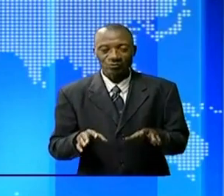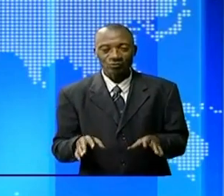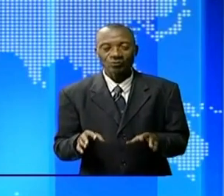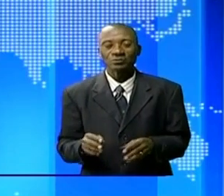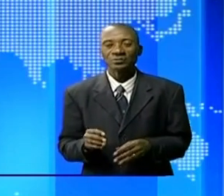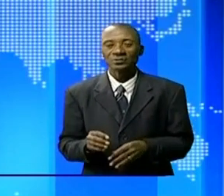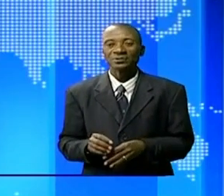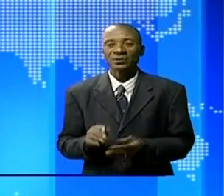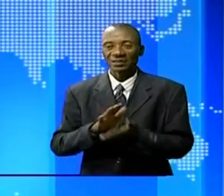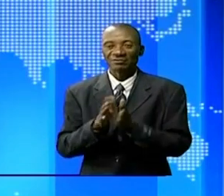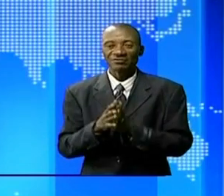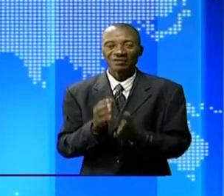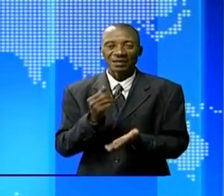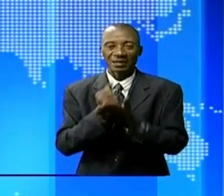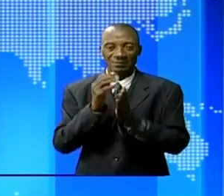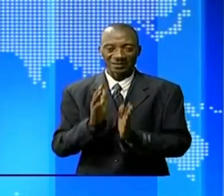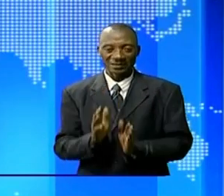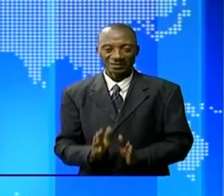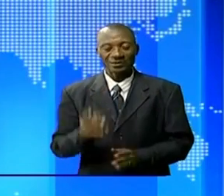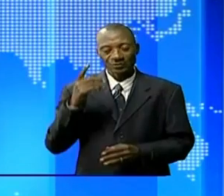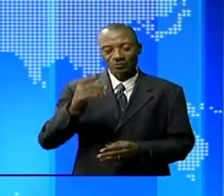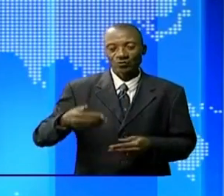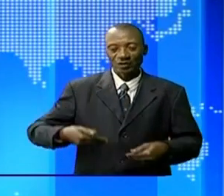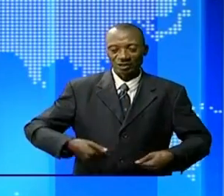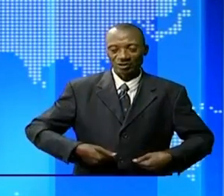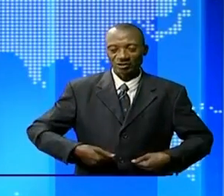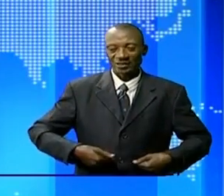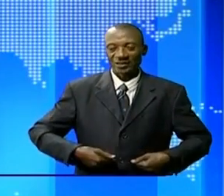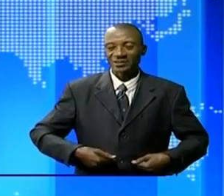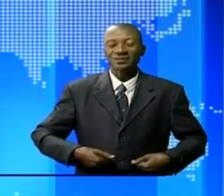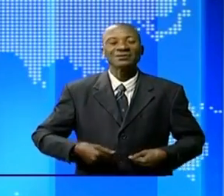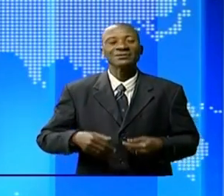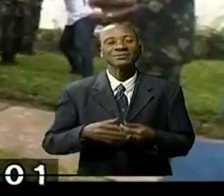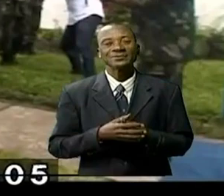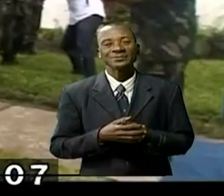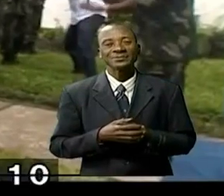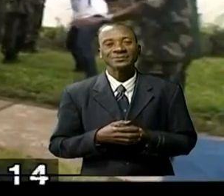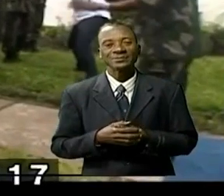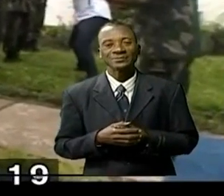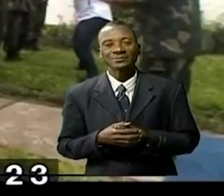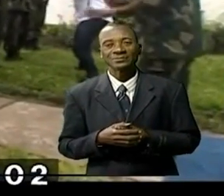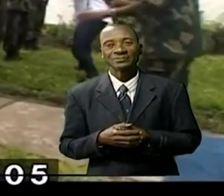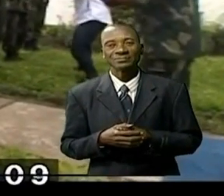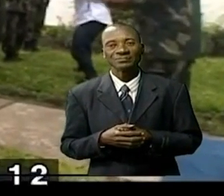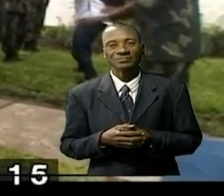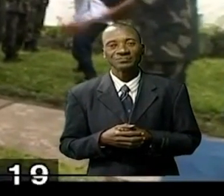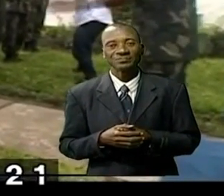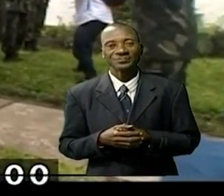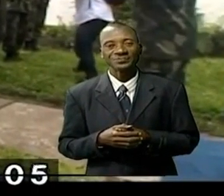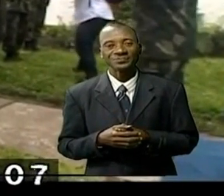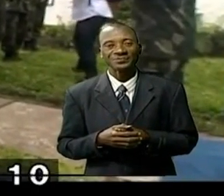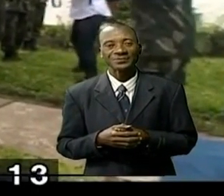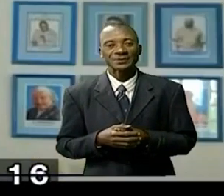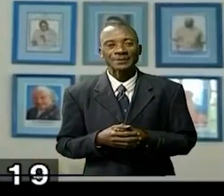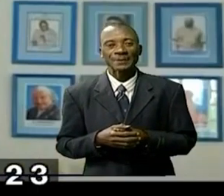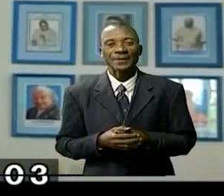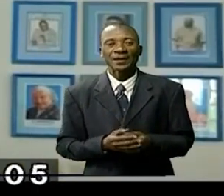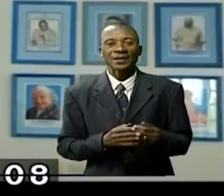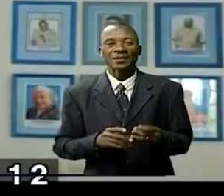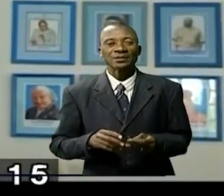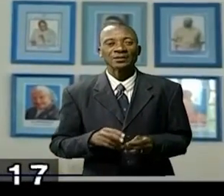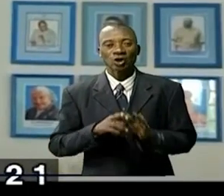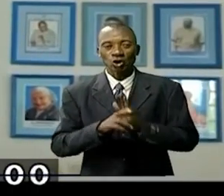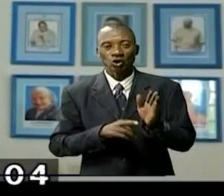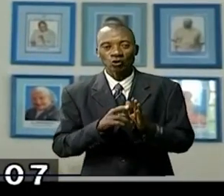internationale de la jeune de la jeunesse pour la paix la jeunesse a un rôle important à jouer dans la promotion